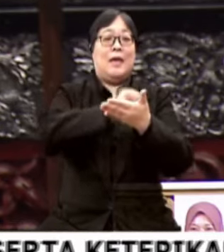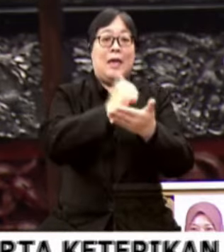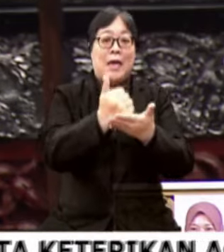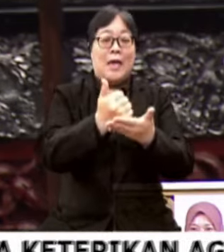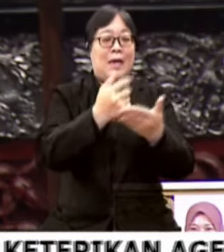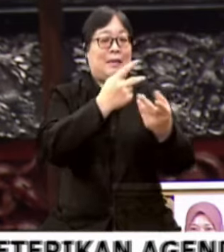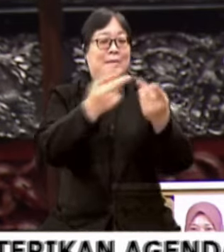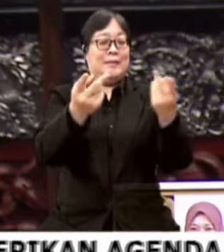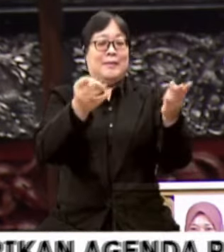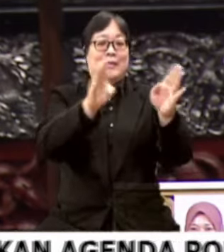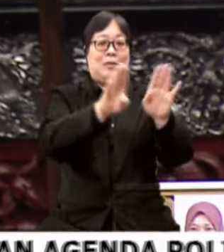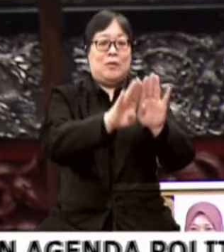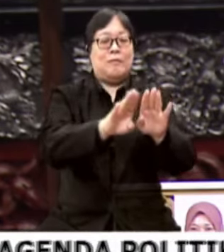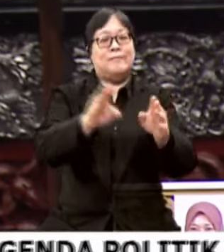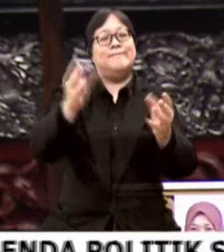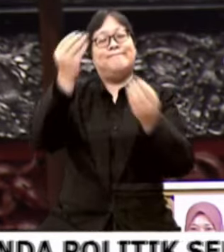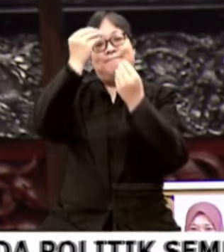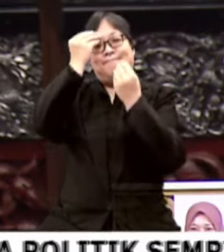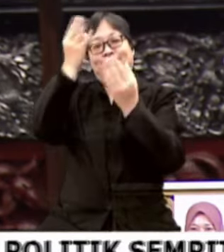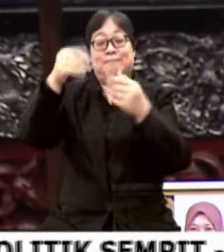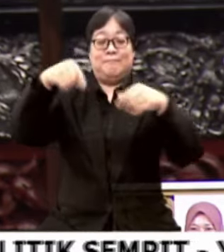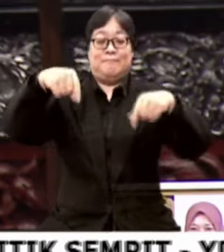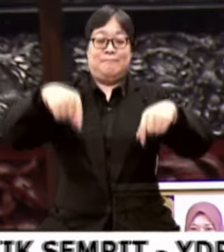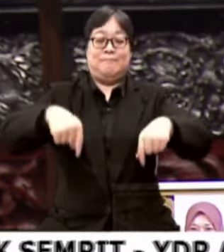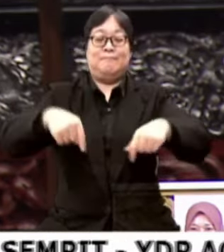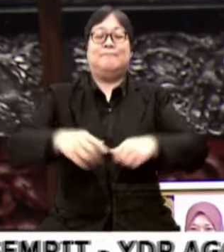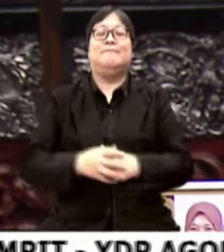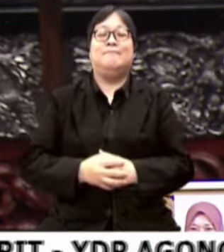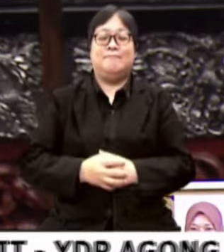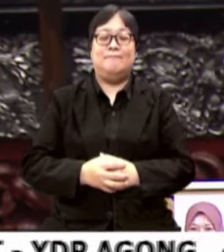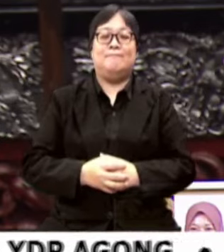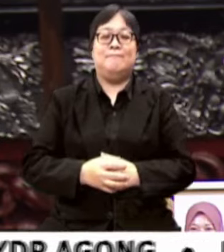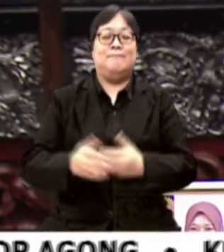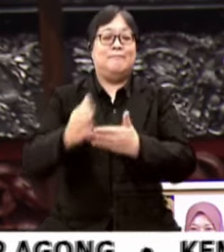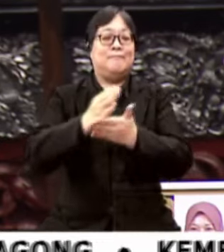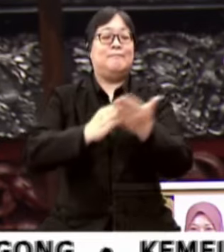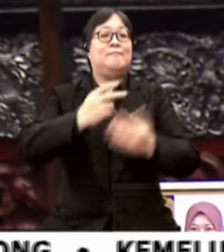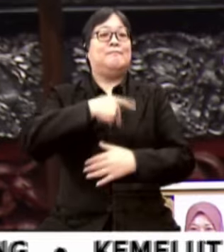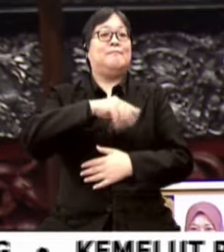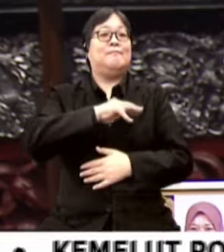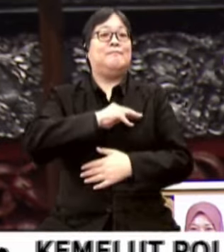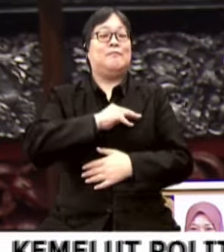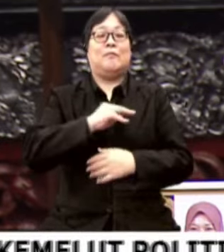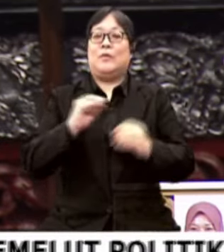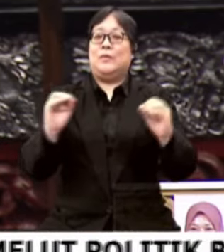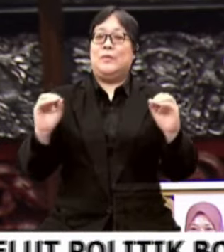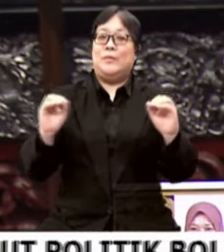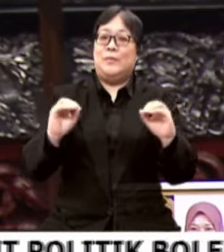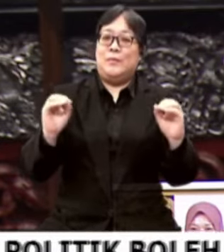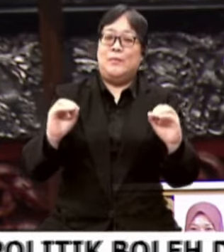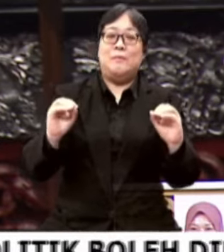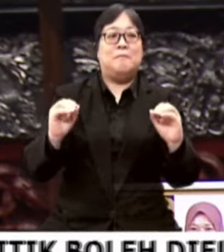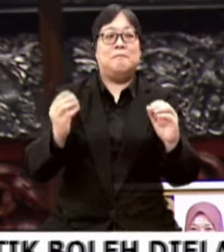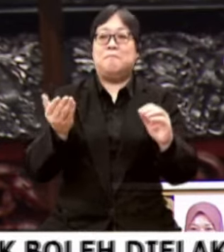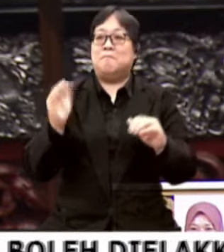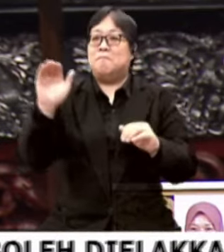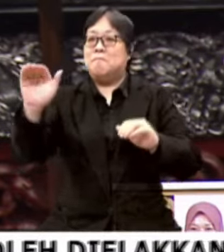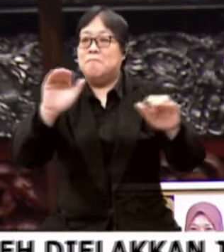untuk paluma dewan hari ini pihak Kementerian tidak ada memohon